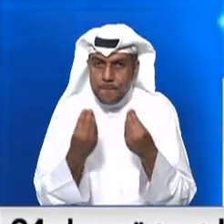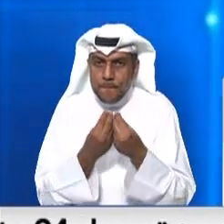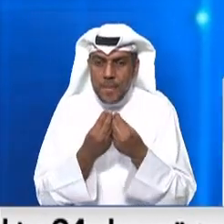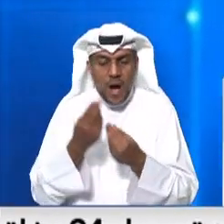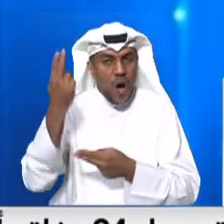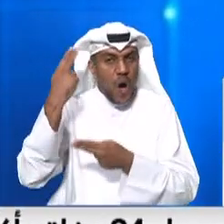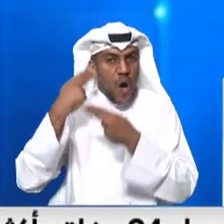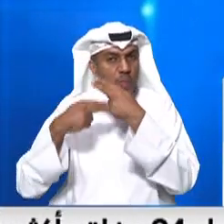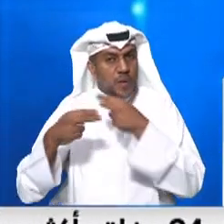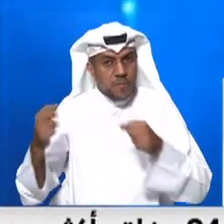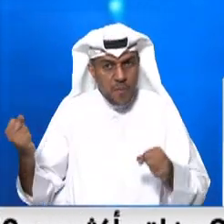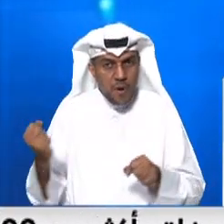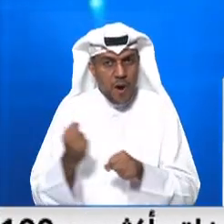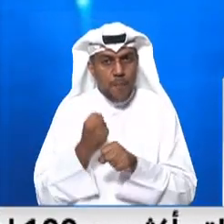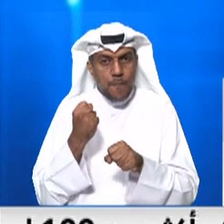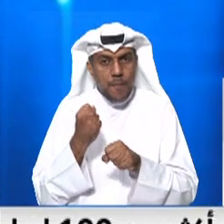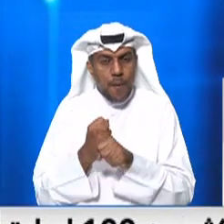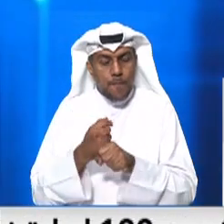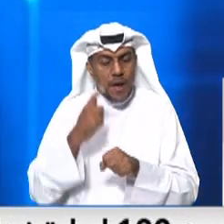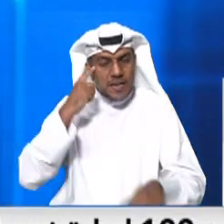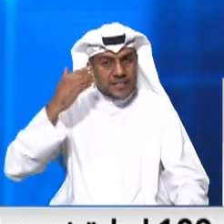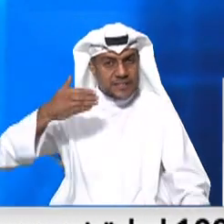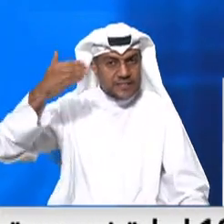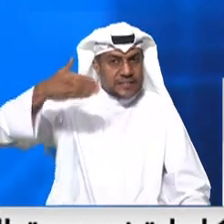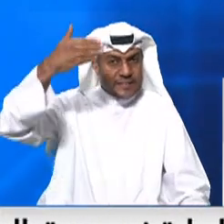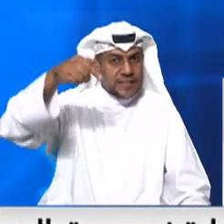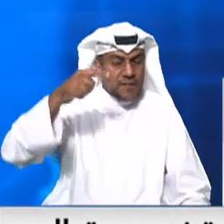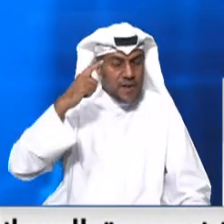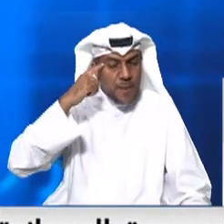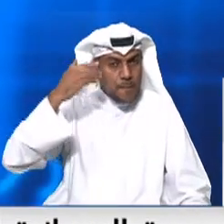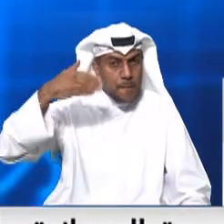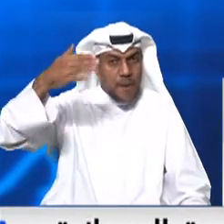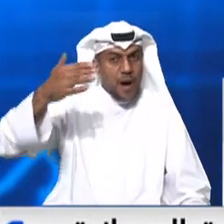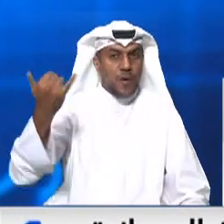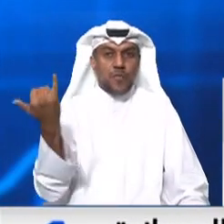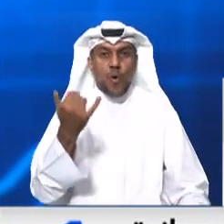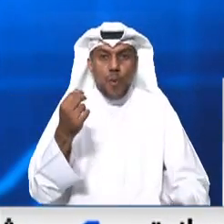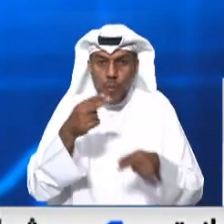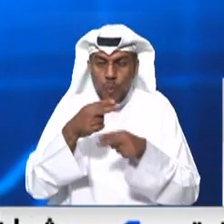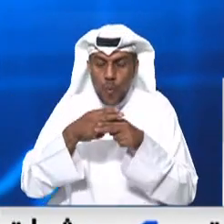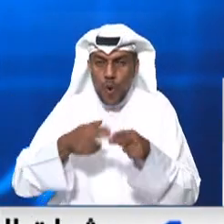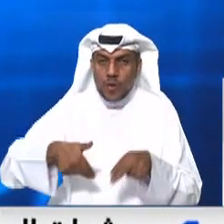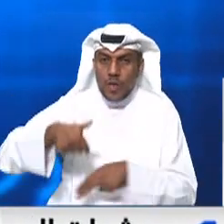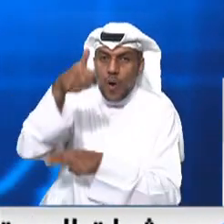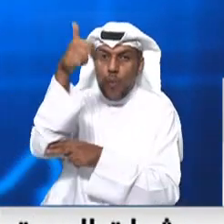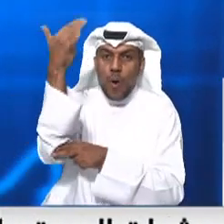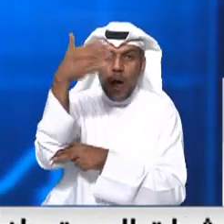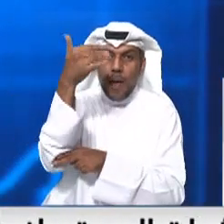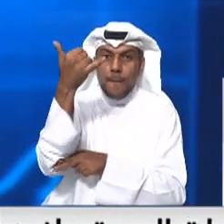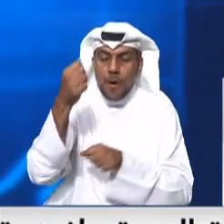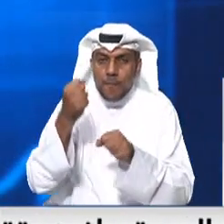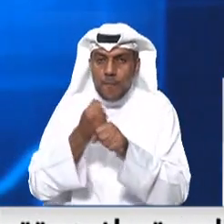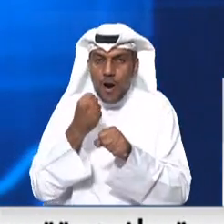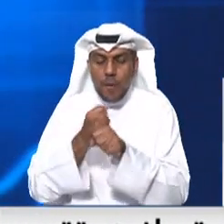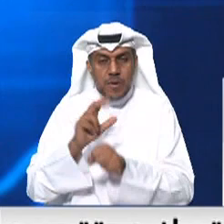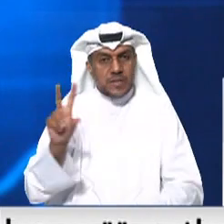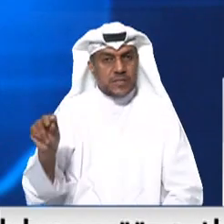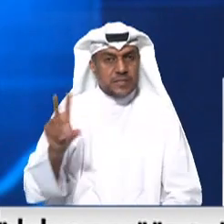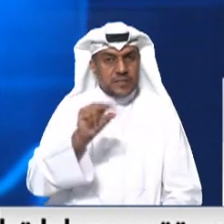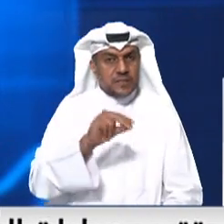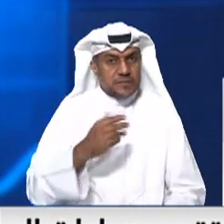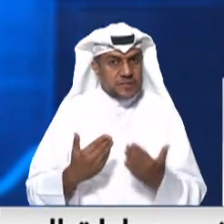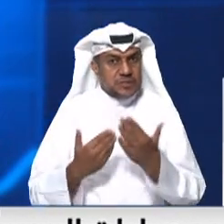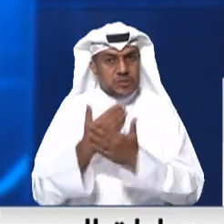تعتمد على معطيات الحاضر لبناء مستقبل زاهر تواكب فيه دوله الكويت مستجدات